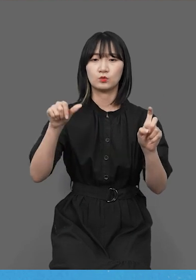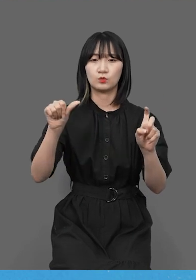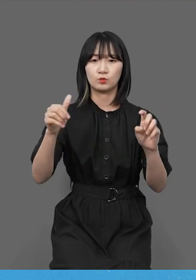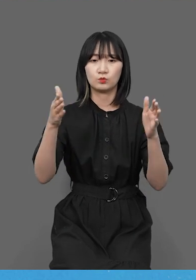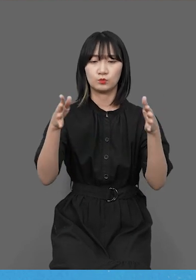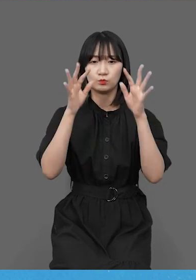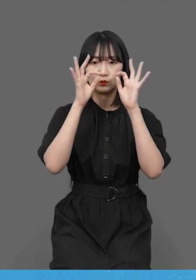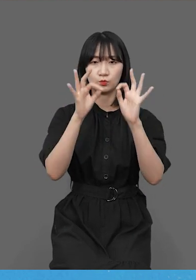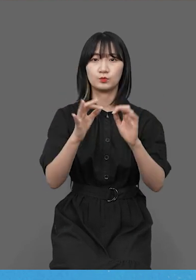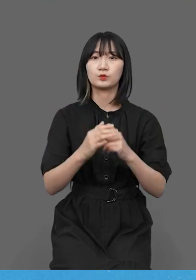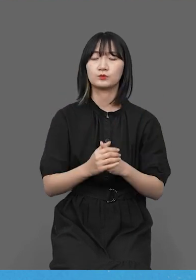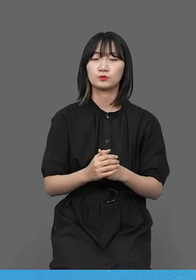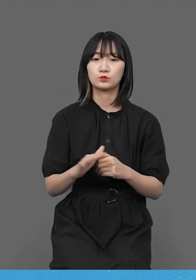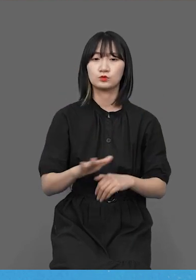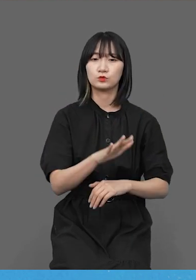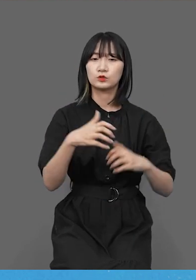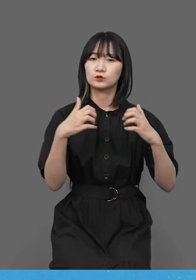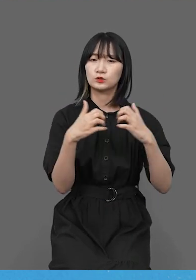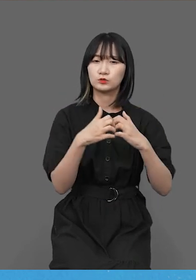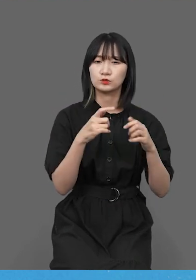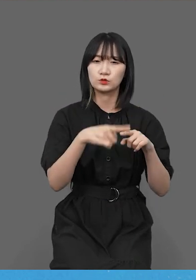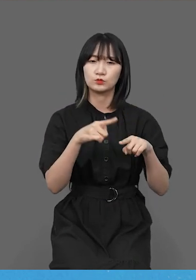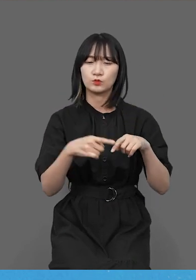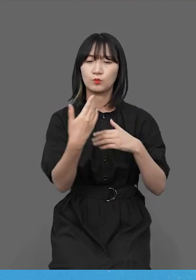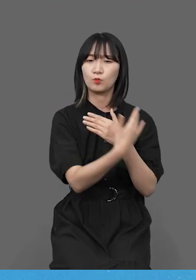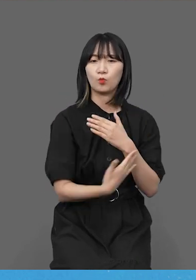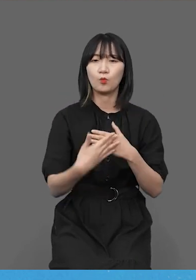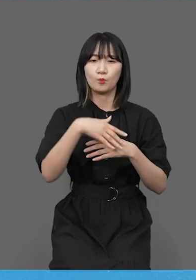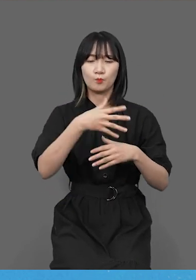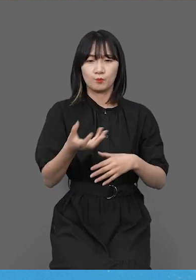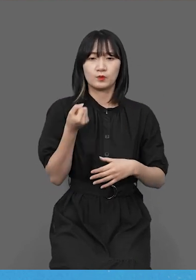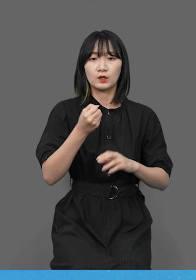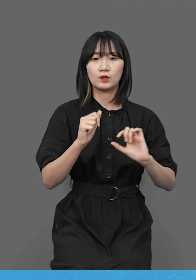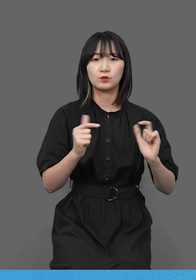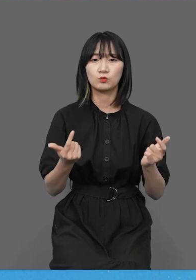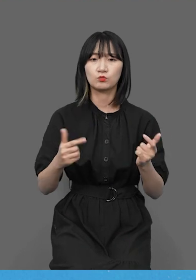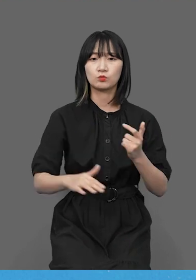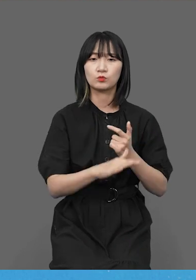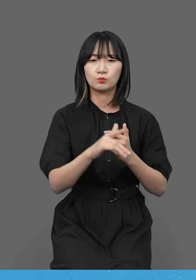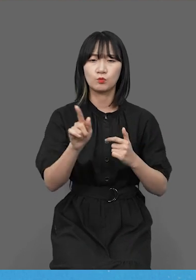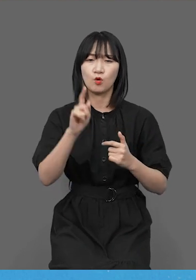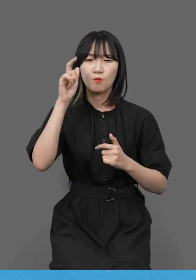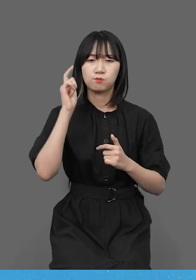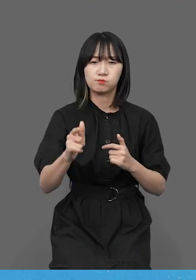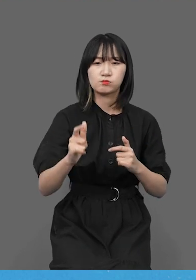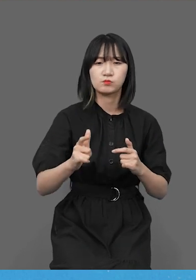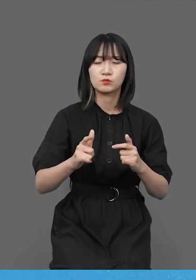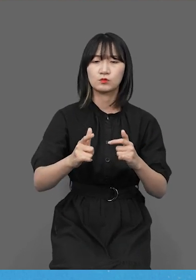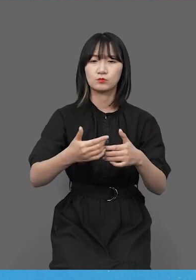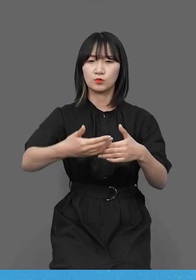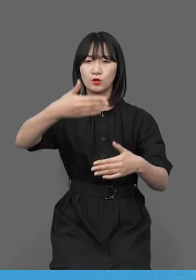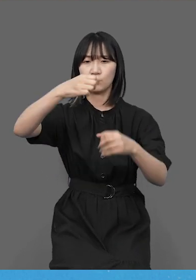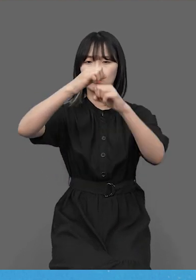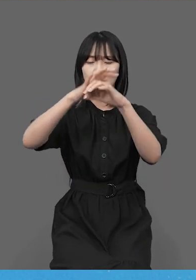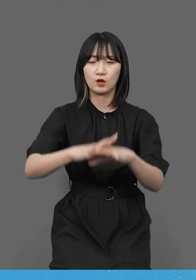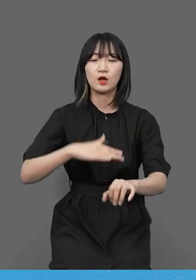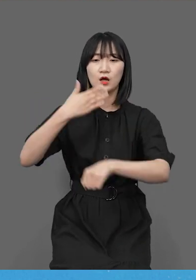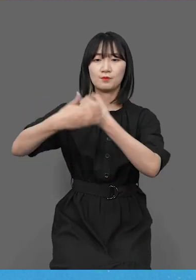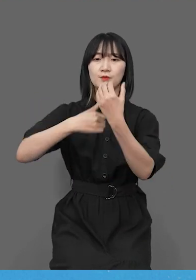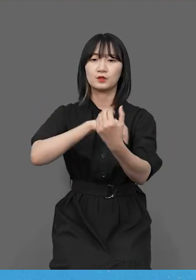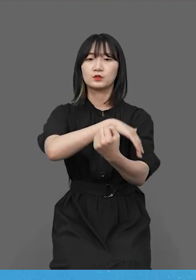4절 5절에 보면, 우리의 싸우는 무기는 육신에 속한 것이 아니요 오직 어떤 견고한 진도